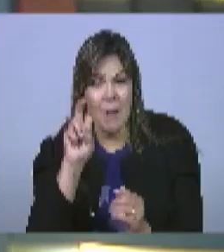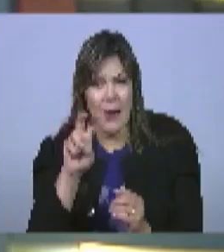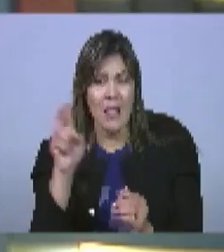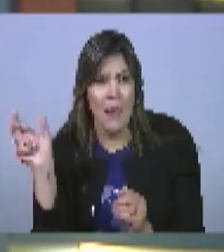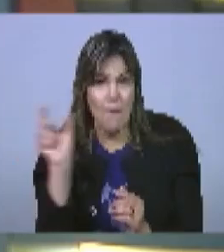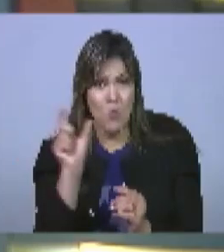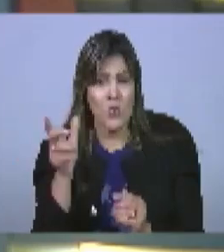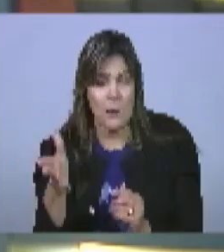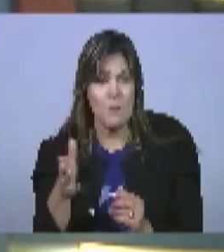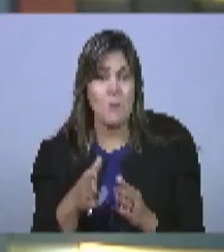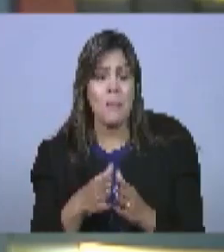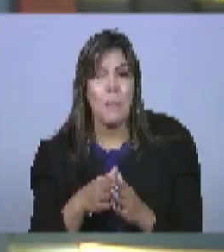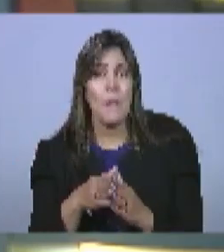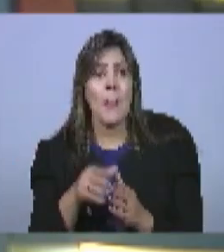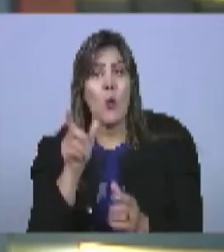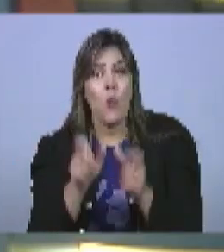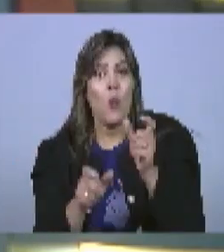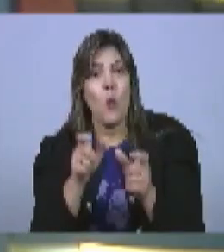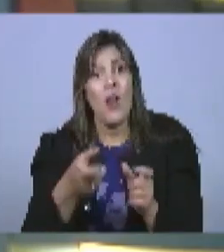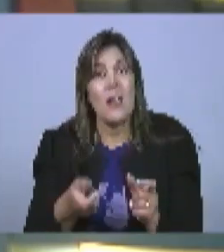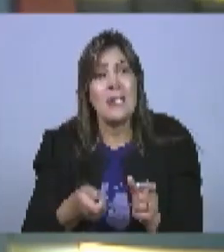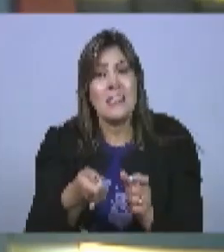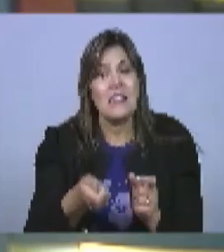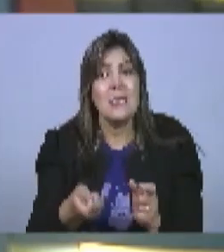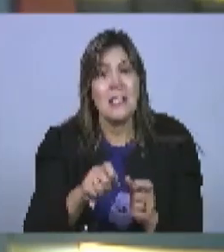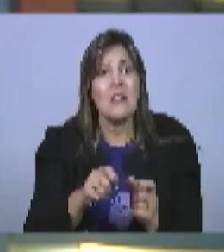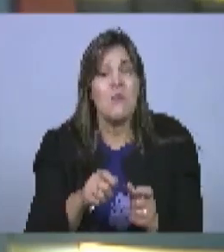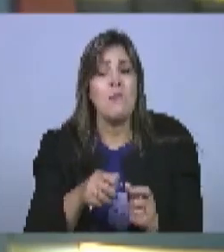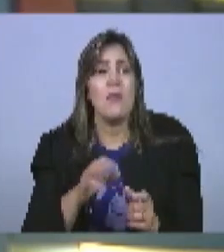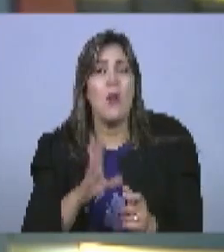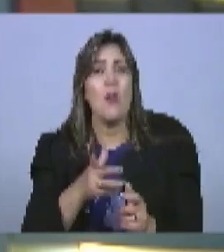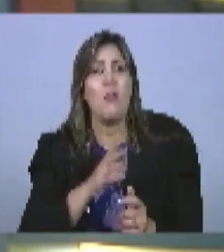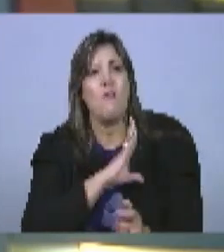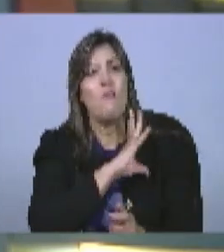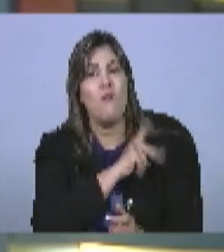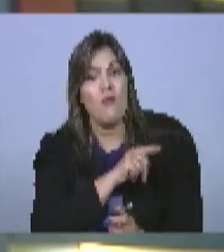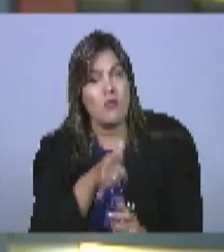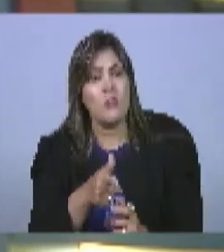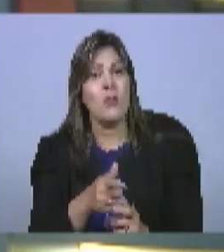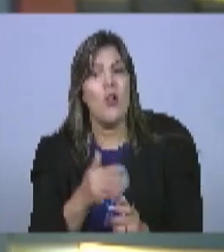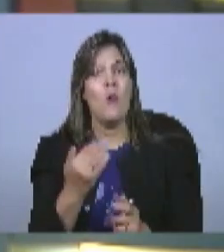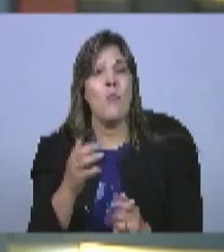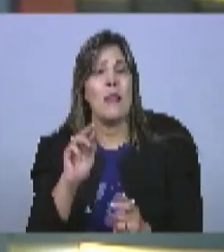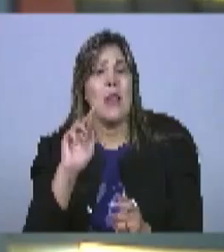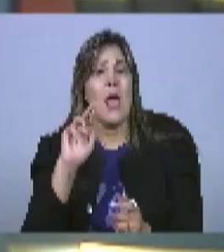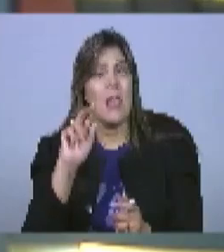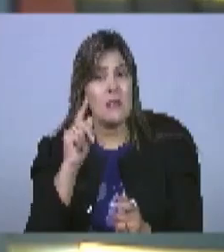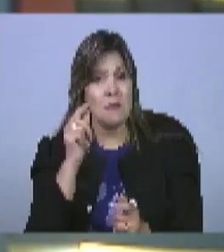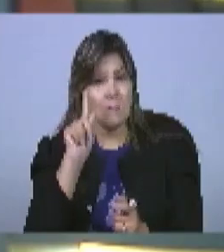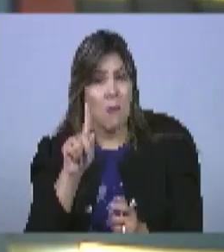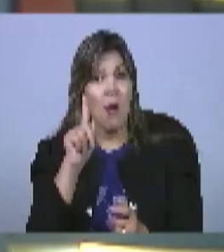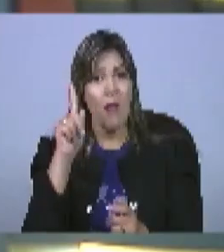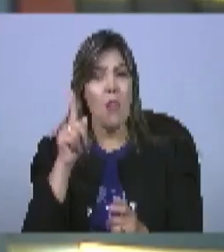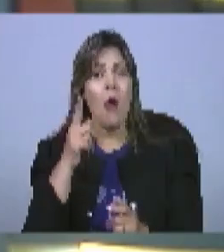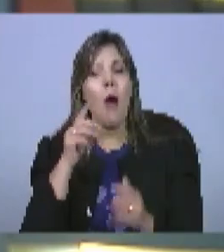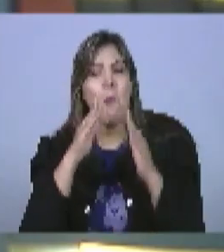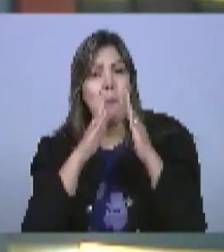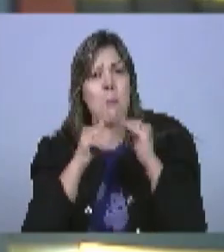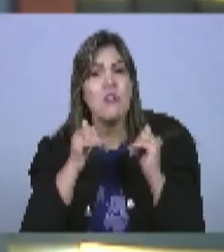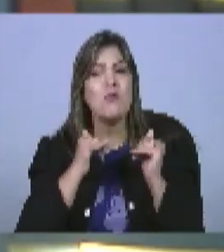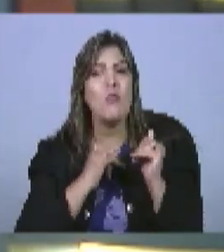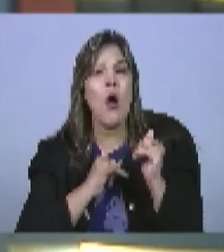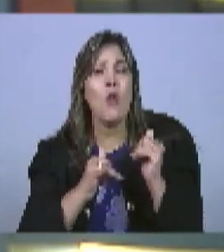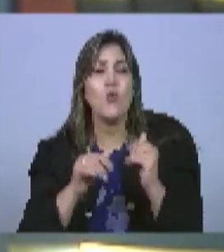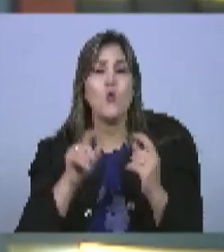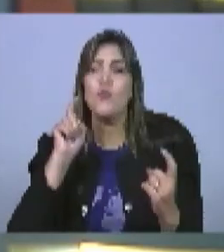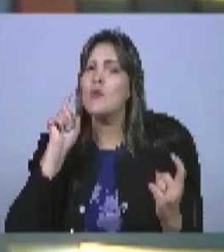واغتيال ناس ايضا من حركات فلسطينيه او من حزب الله مصر عموما موقفها ضد سياسه